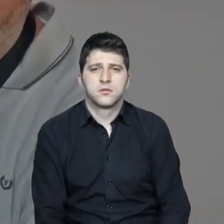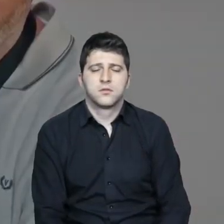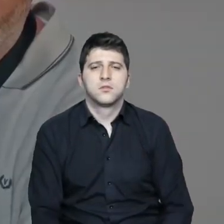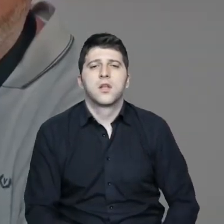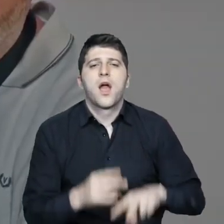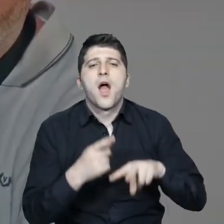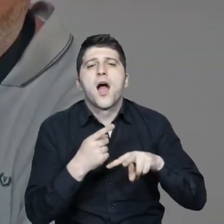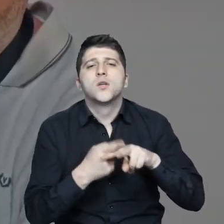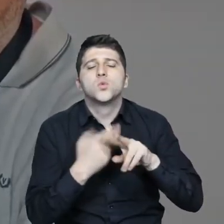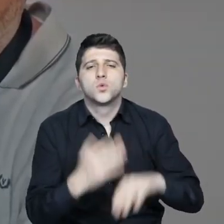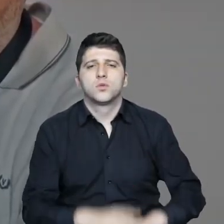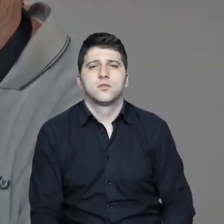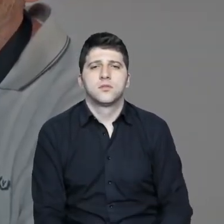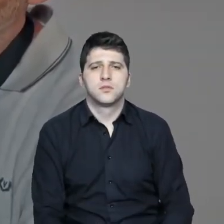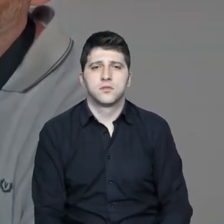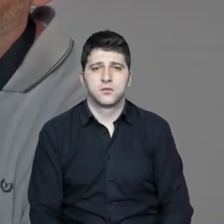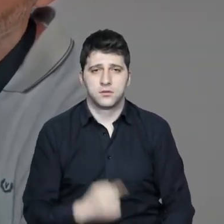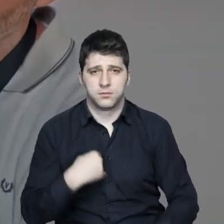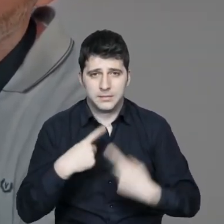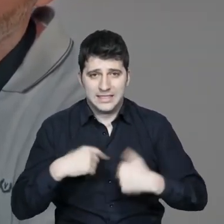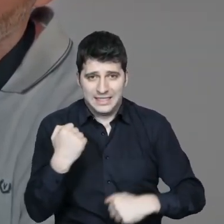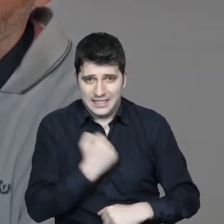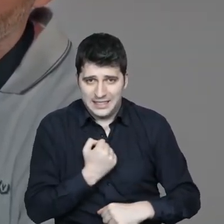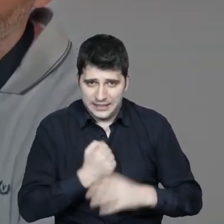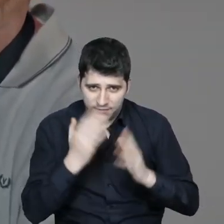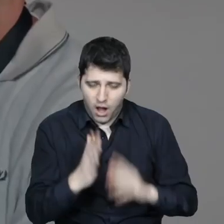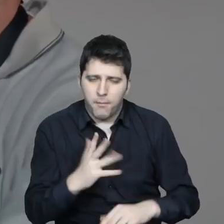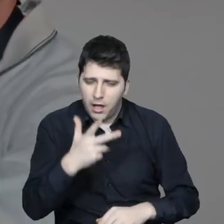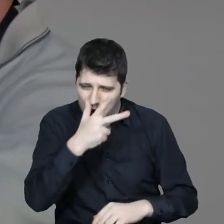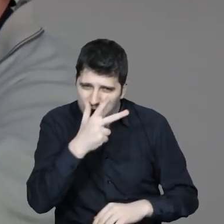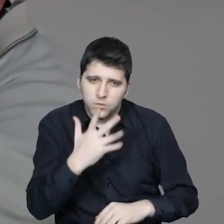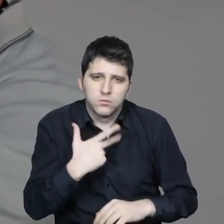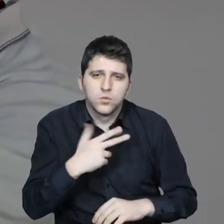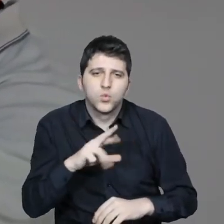Dersin. Bizde kızmak var, darılmak yok.